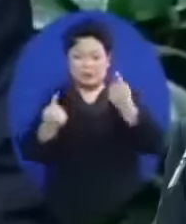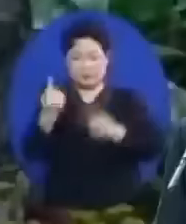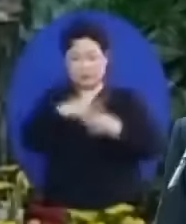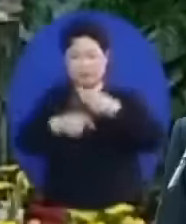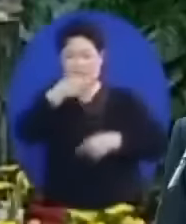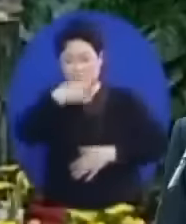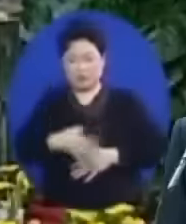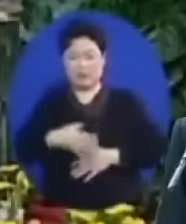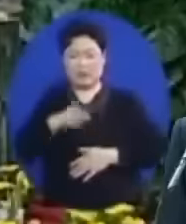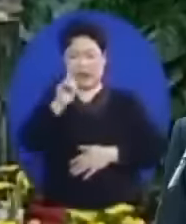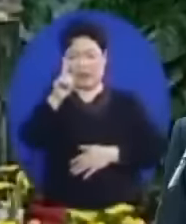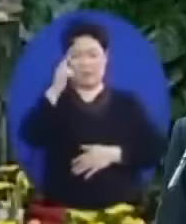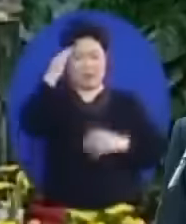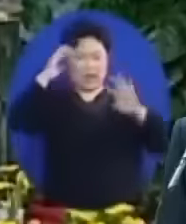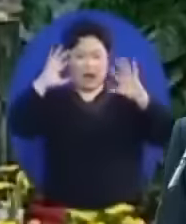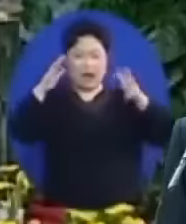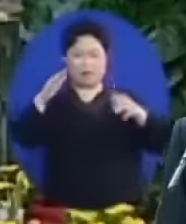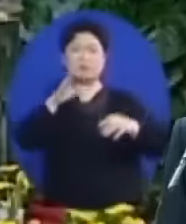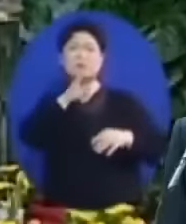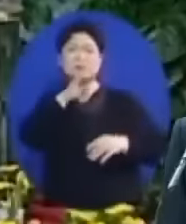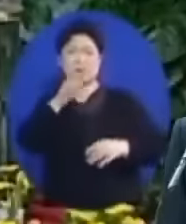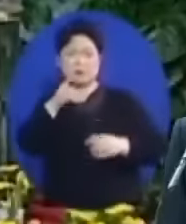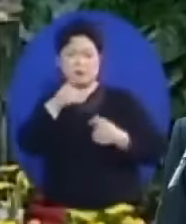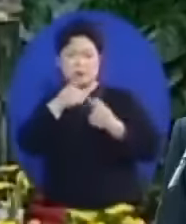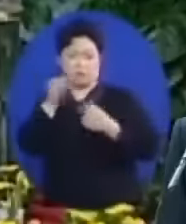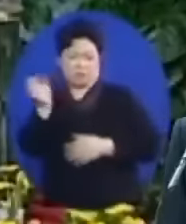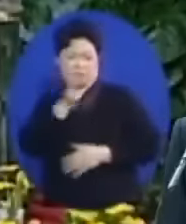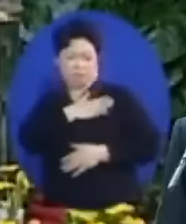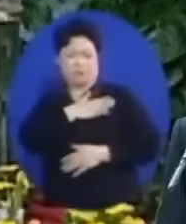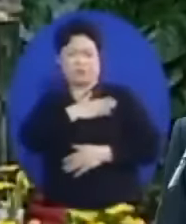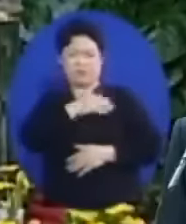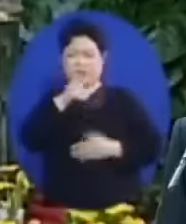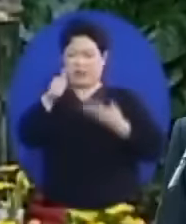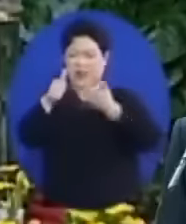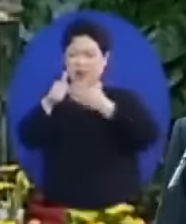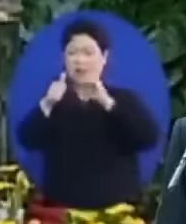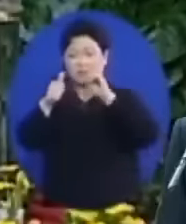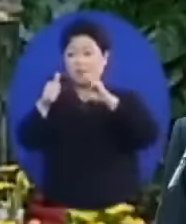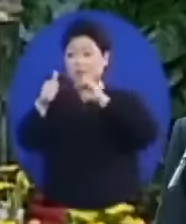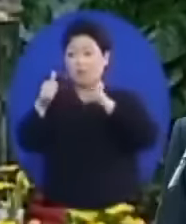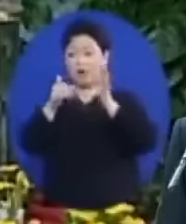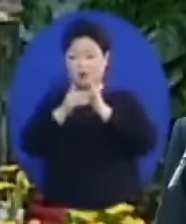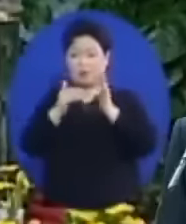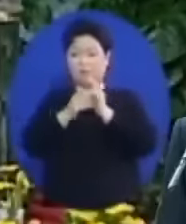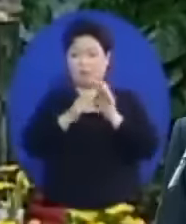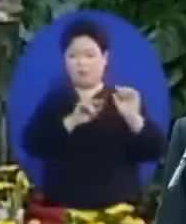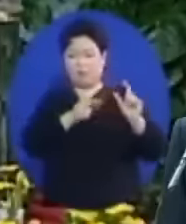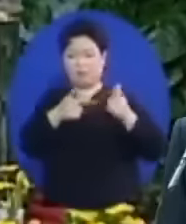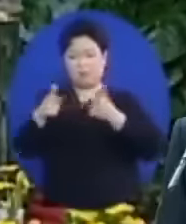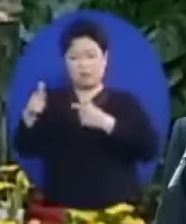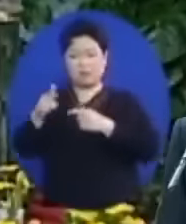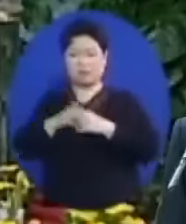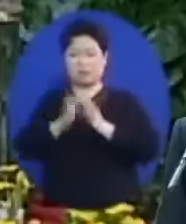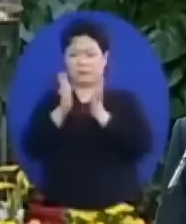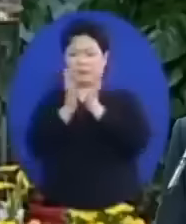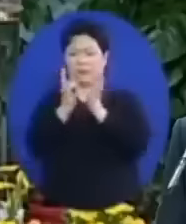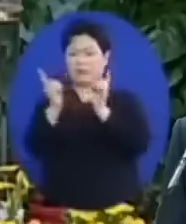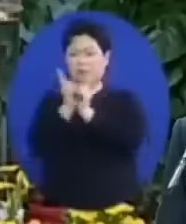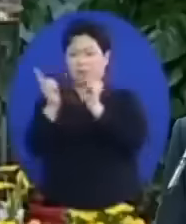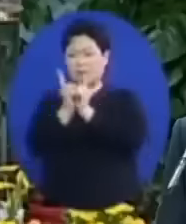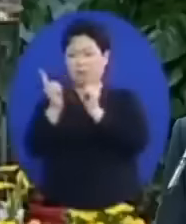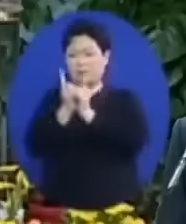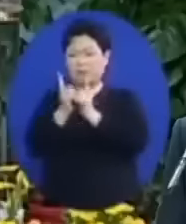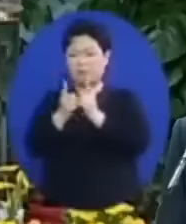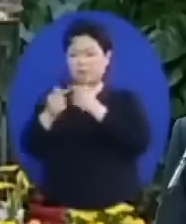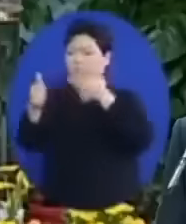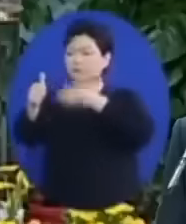한번 우리 한국에서 제일 손꼽는 부자 한 분에게 전도하려고 여러 번 면회를 신청했다가